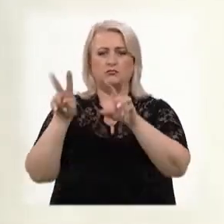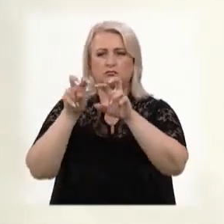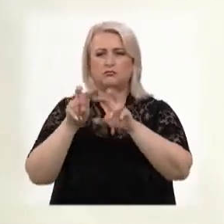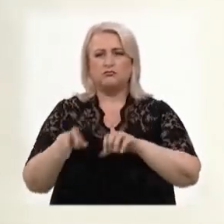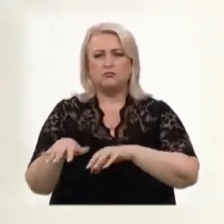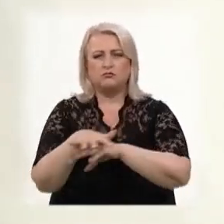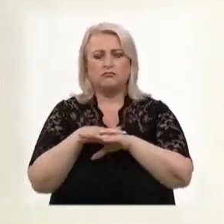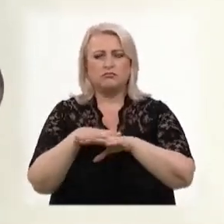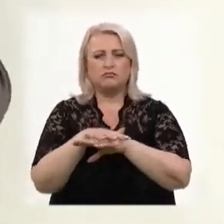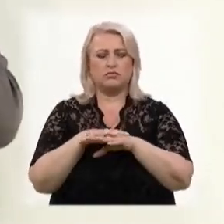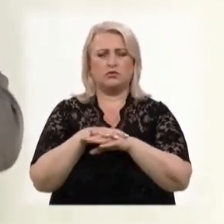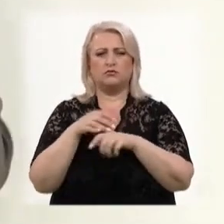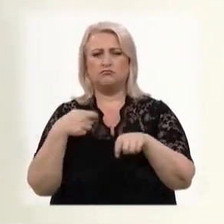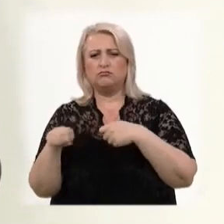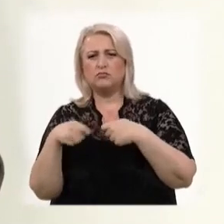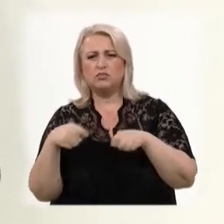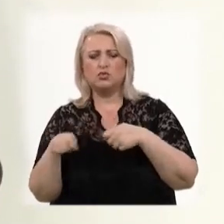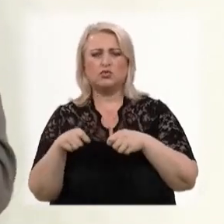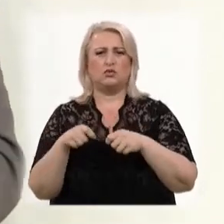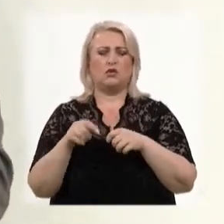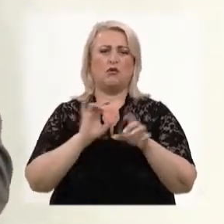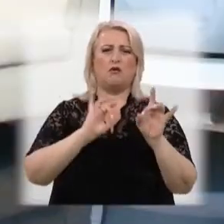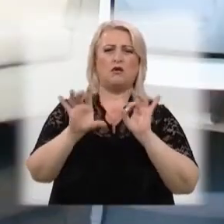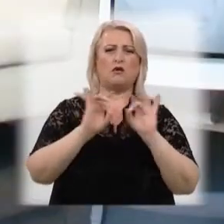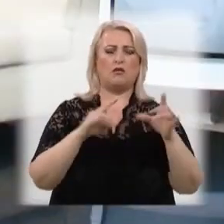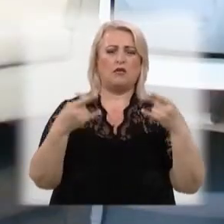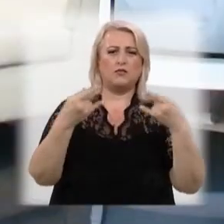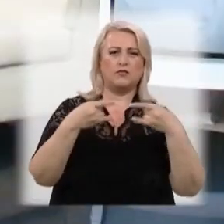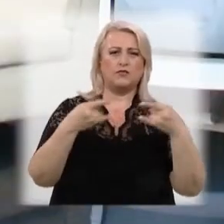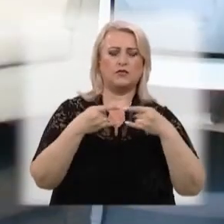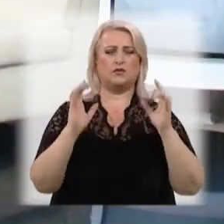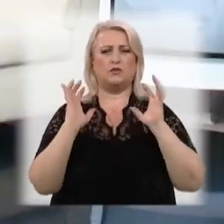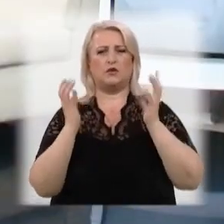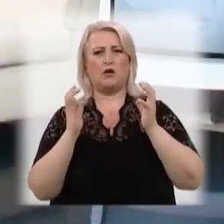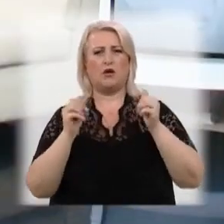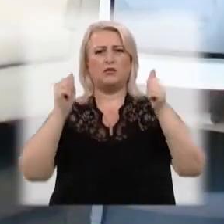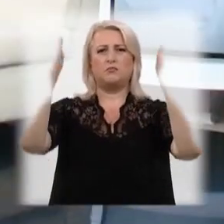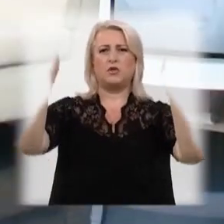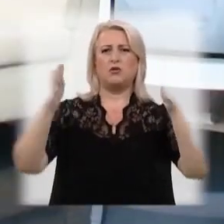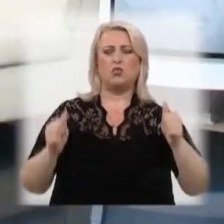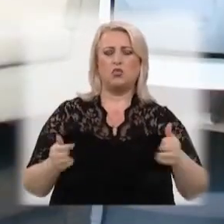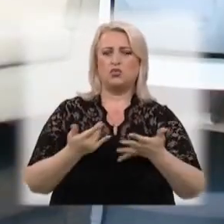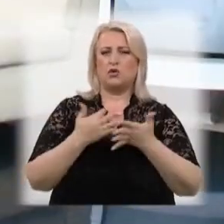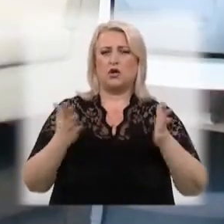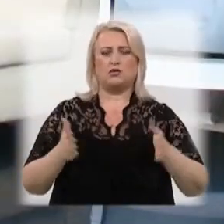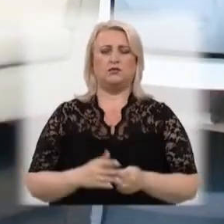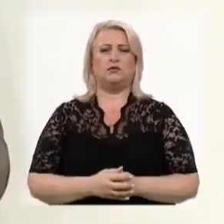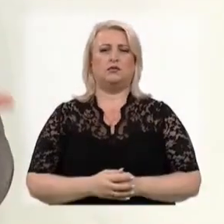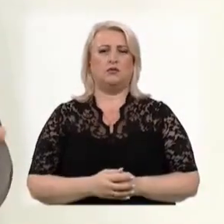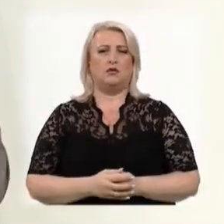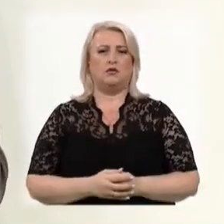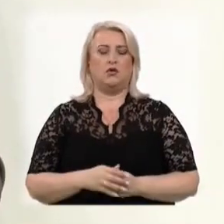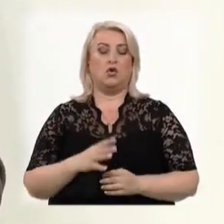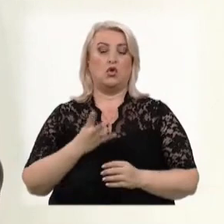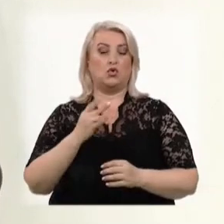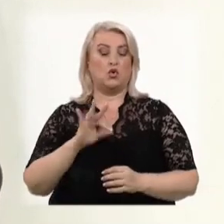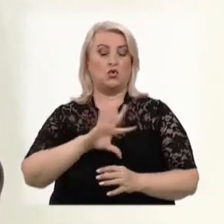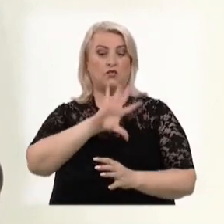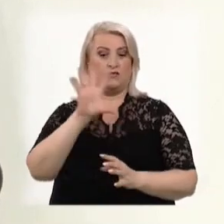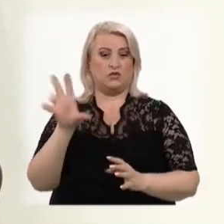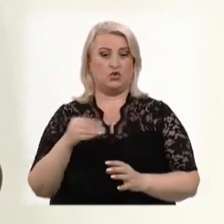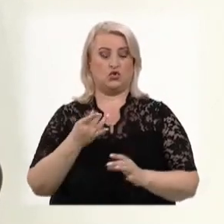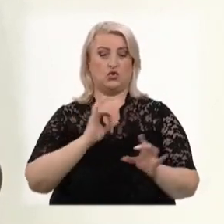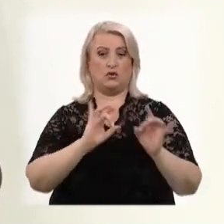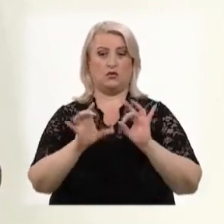piață vor vedea la tiv Arad borduri mari să fie un parametru în publicitate în tot ce înseamnă marketing